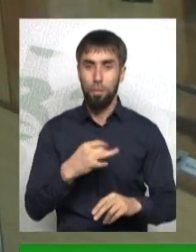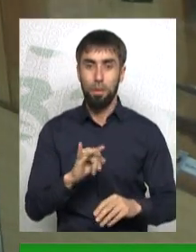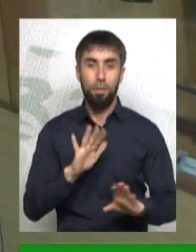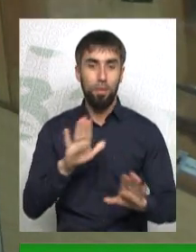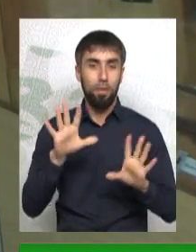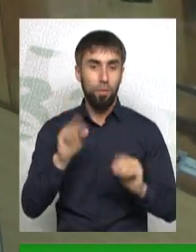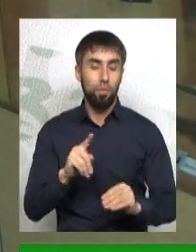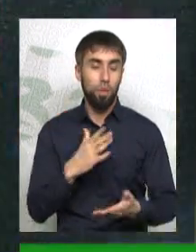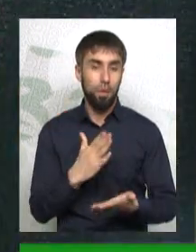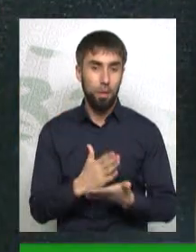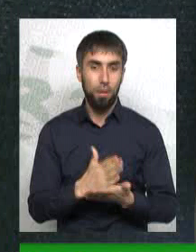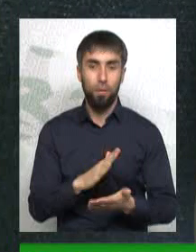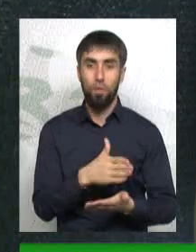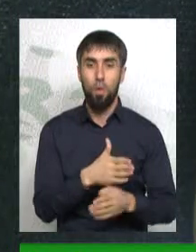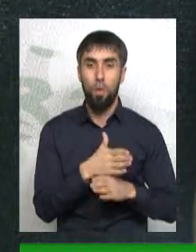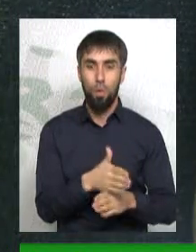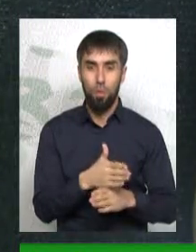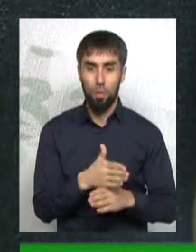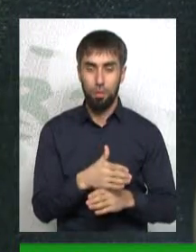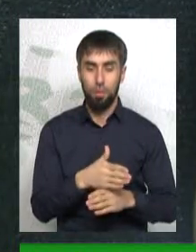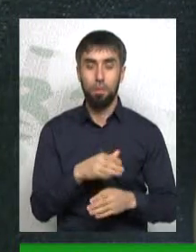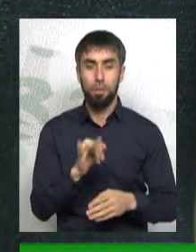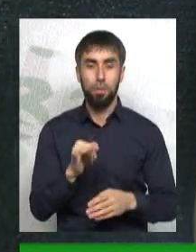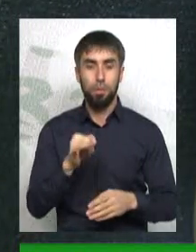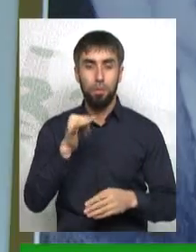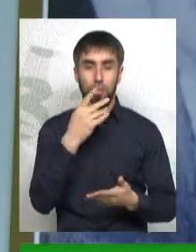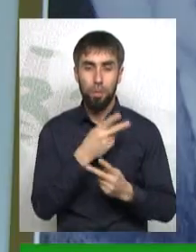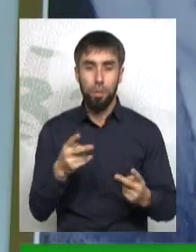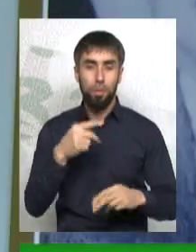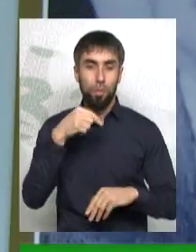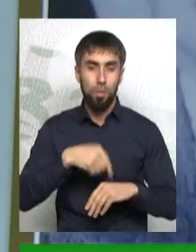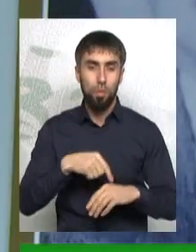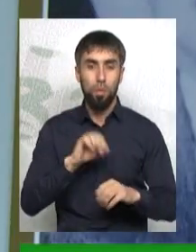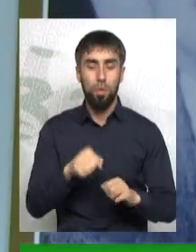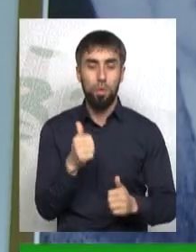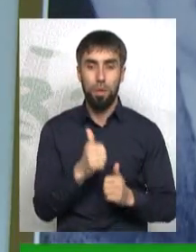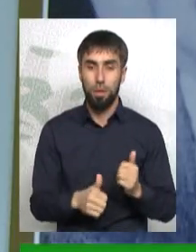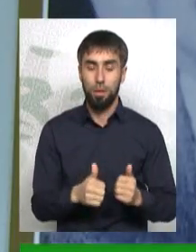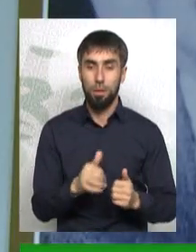выставить все, что находится в отделе хранения. Окунуться в историю, прочувствовать ее, увидеть может каждый из